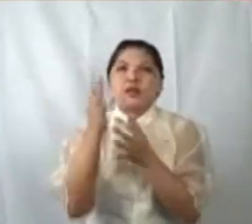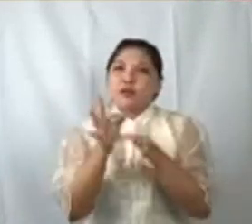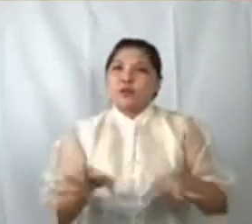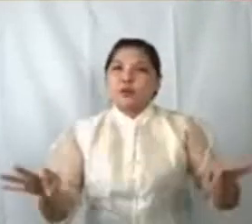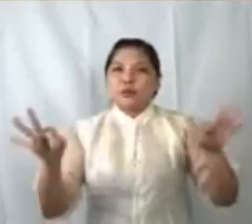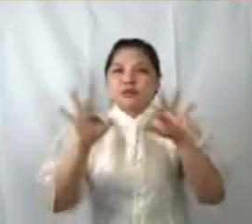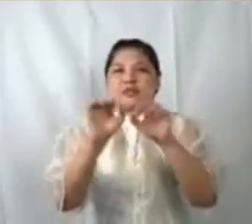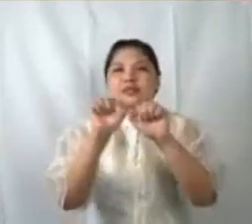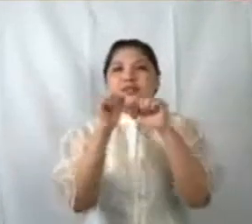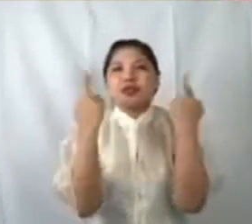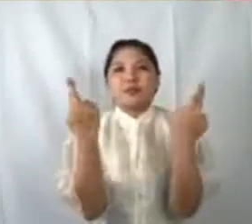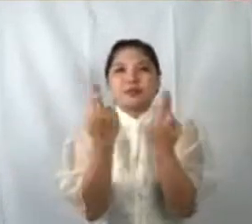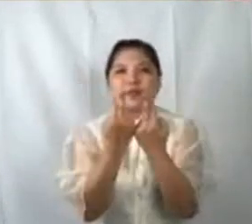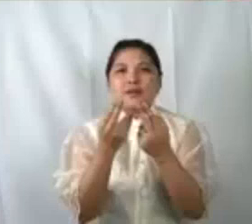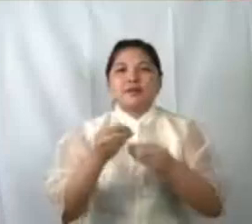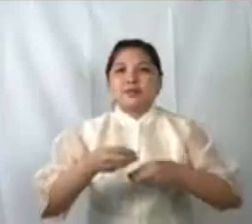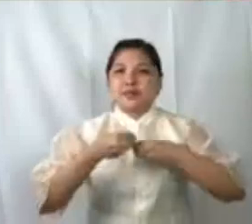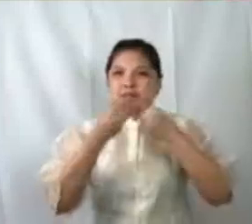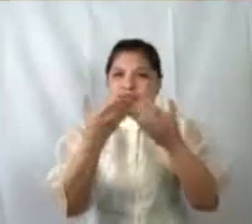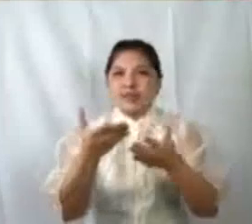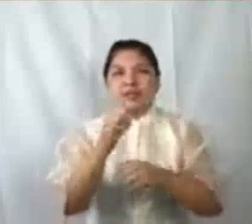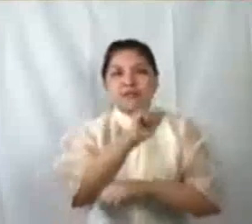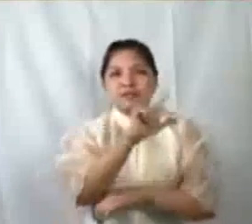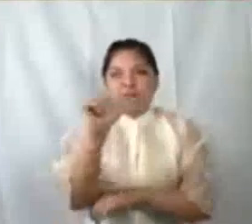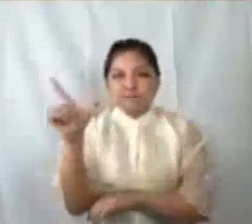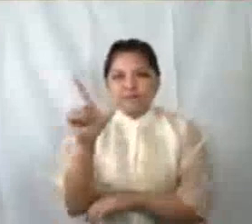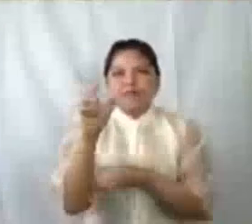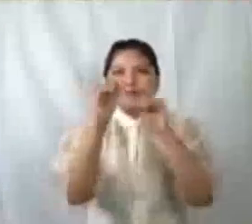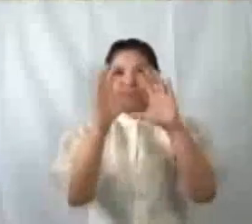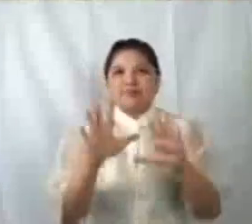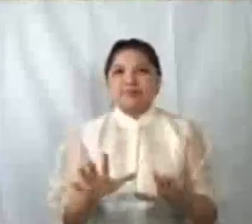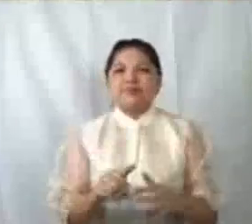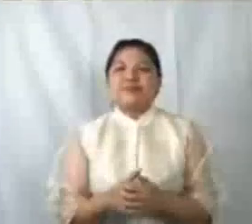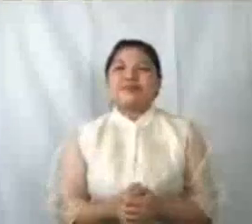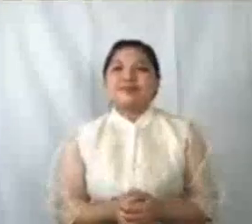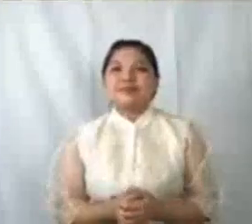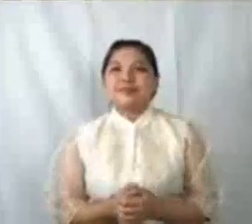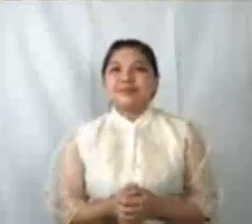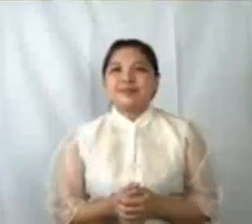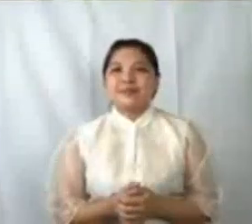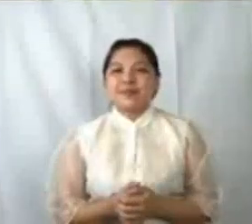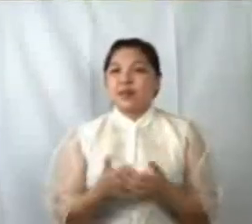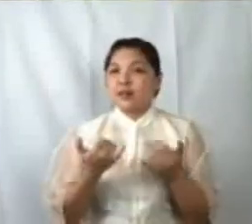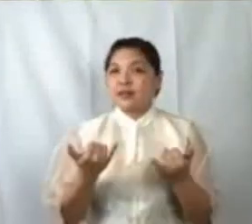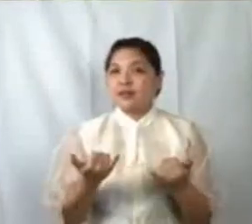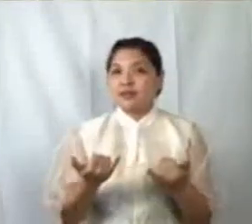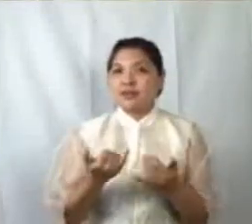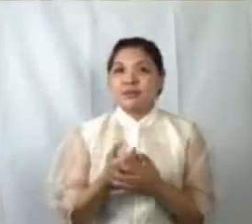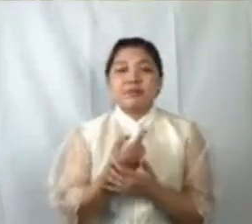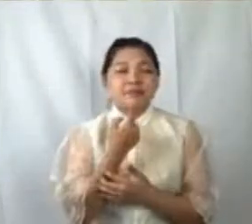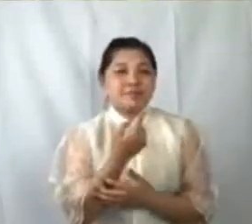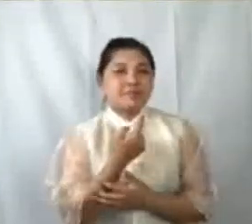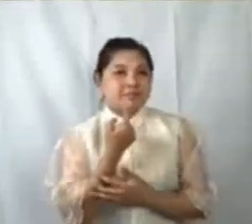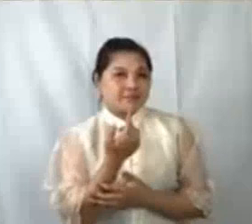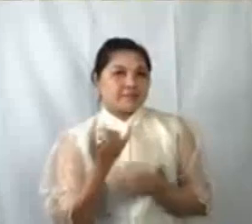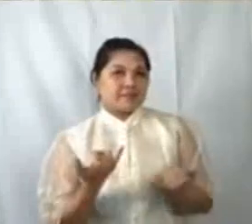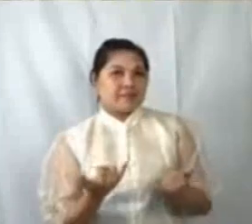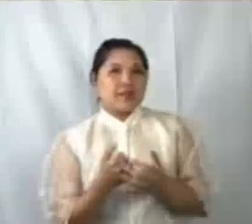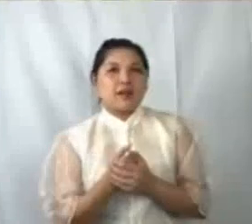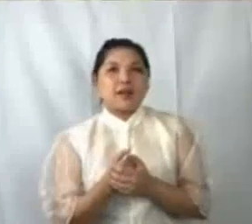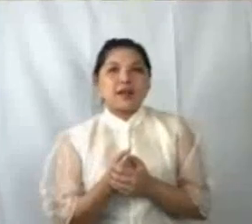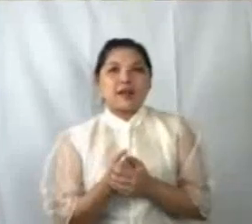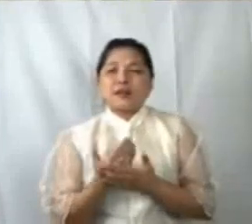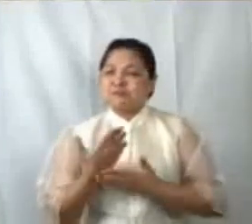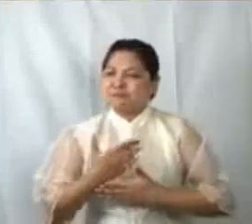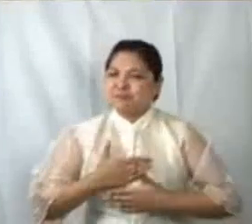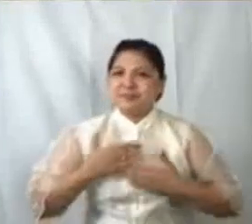napaka-halagang simposyum na inyong inilalaan para sa mga guro. At ito po ay masasabi namin na